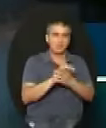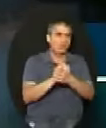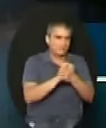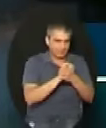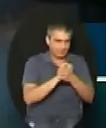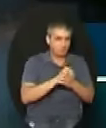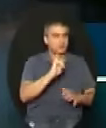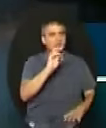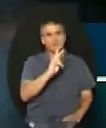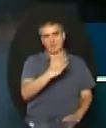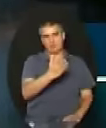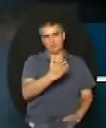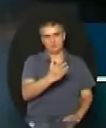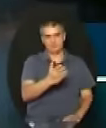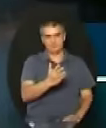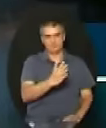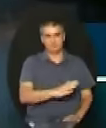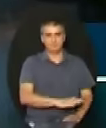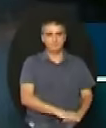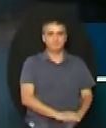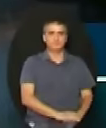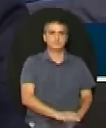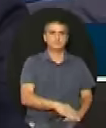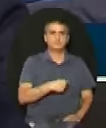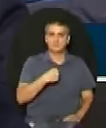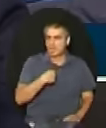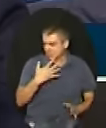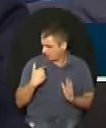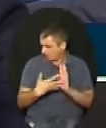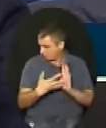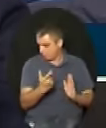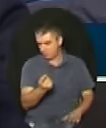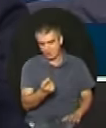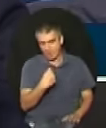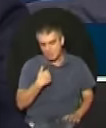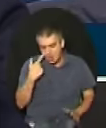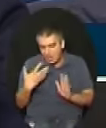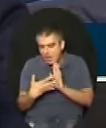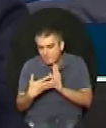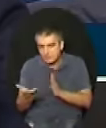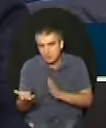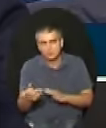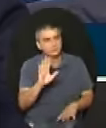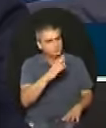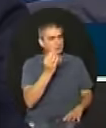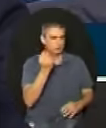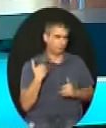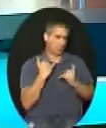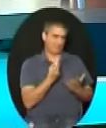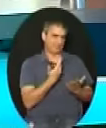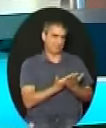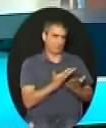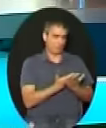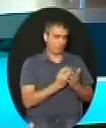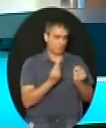חברים, יואב קרקובסקי. אני הייתי בודק את זה. הייתי הולך לבדוק את השופט. ברשותך רק קצת עובדות. מאחר